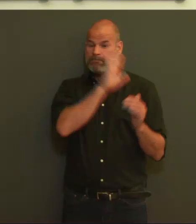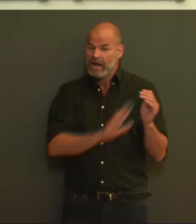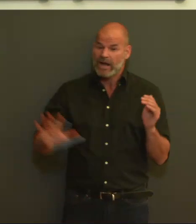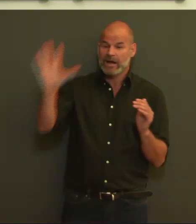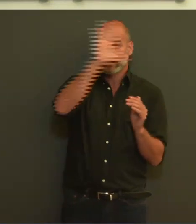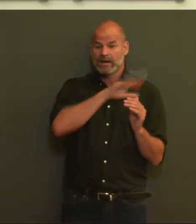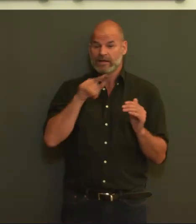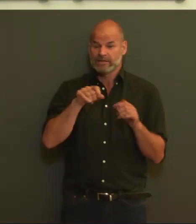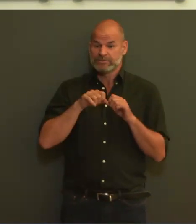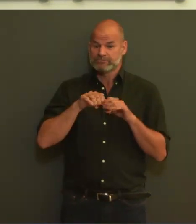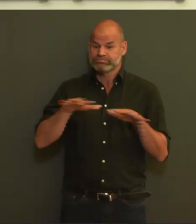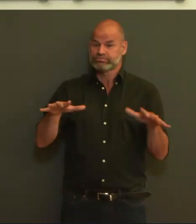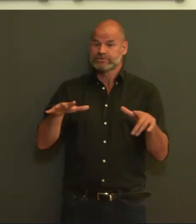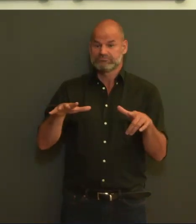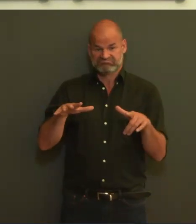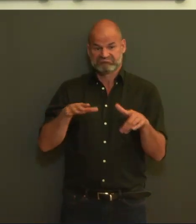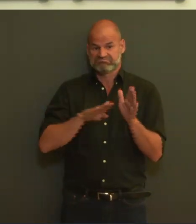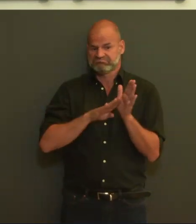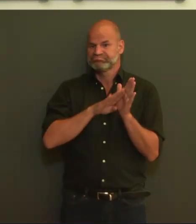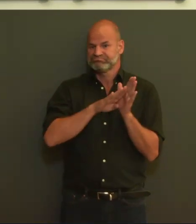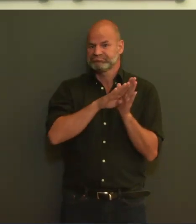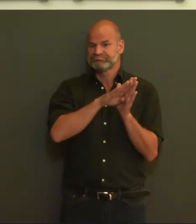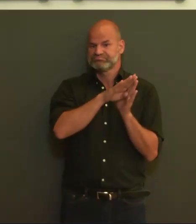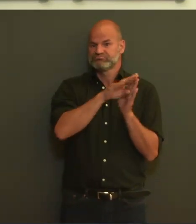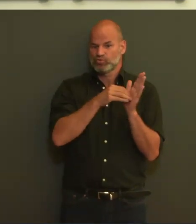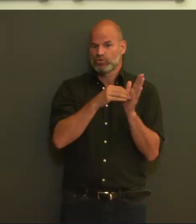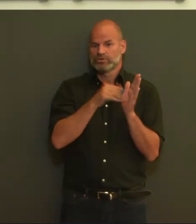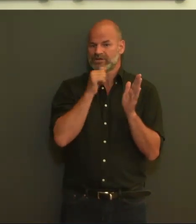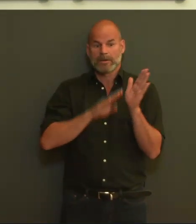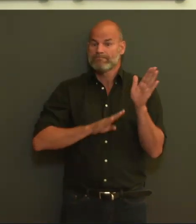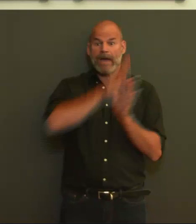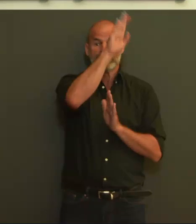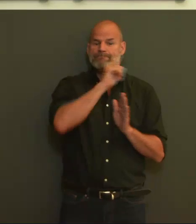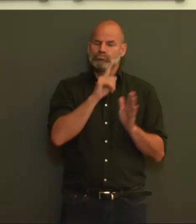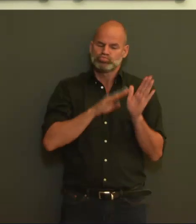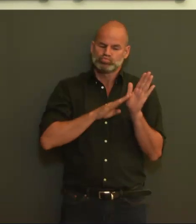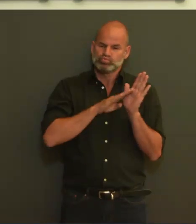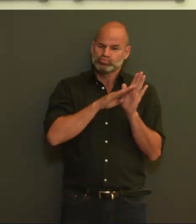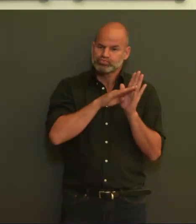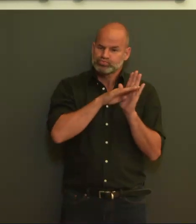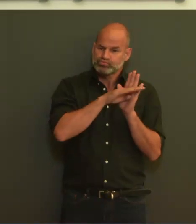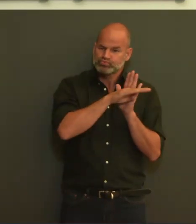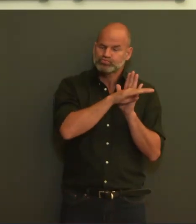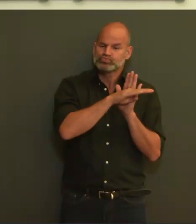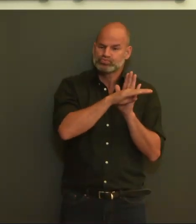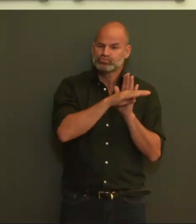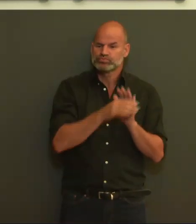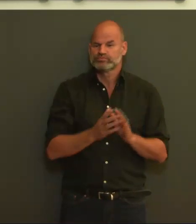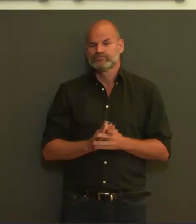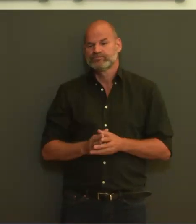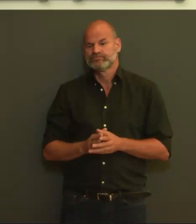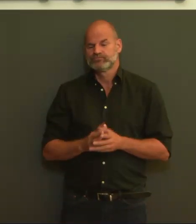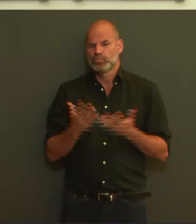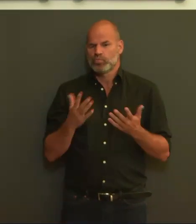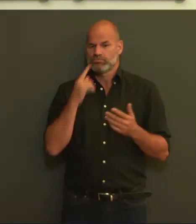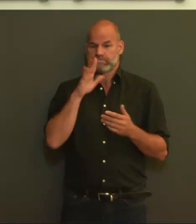vertraagt weliswaar geleidelijk aan verder. Het grootste aantal nieuwe gevallen stellen we nog steeds vast in